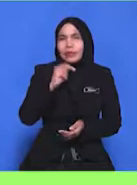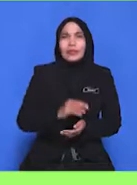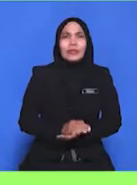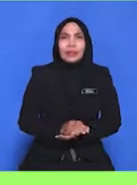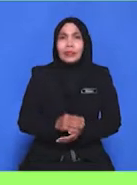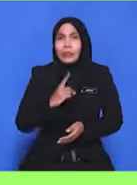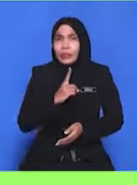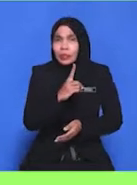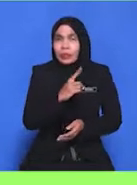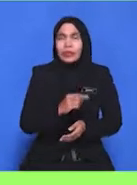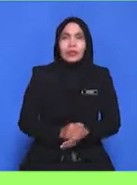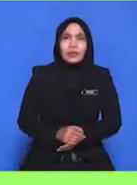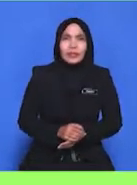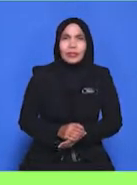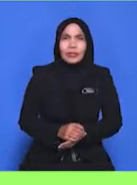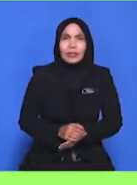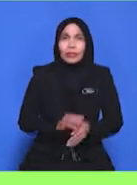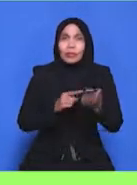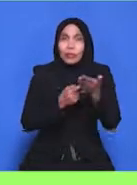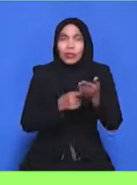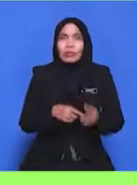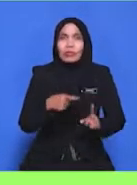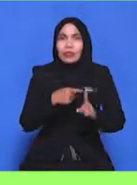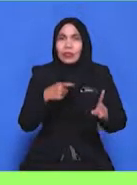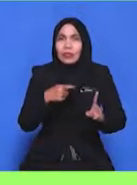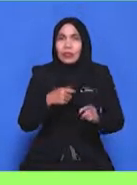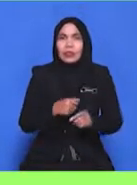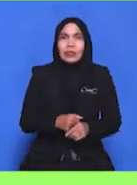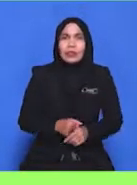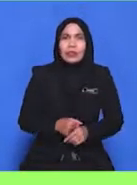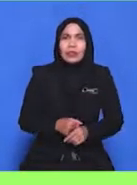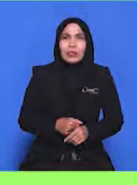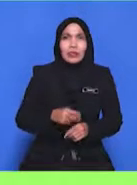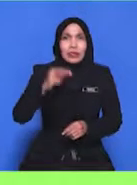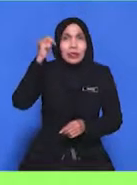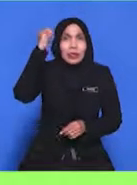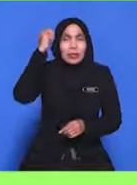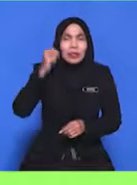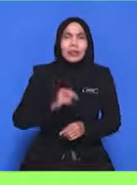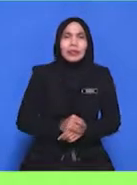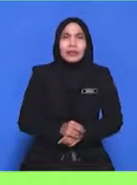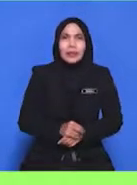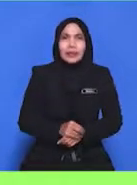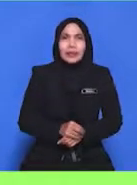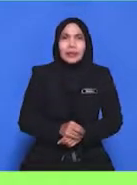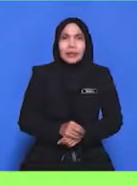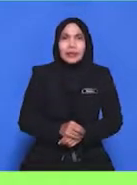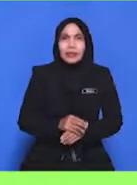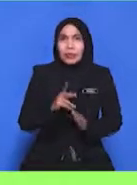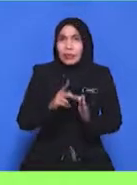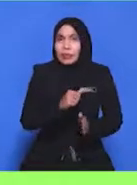dibina oleh Nabi Muhammad sallallahu alaihi wasallam di Madinah Al-Munawwarah. Keagungan tamadun